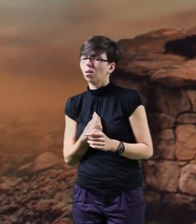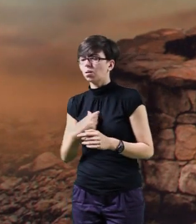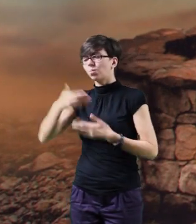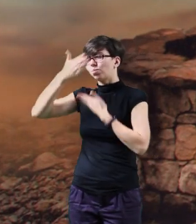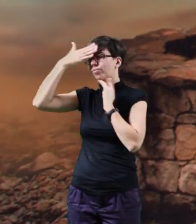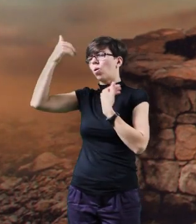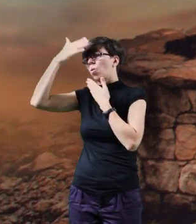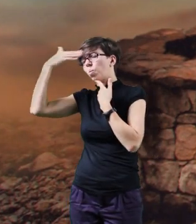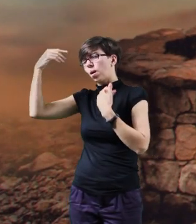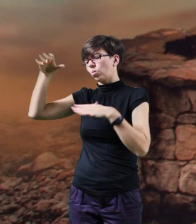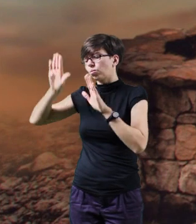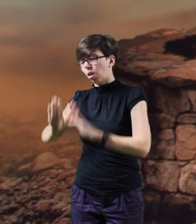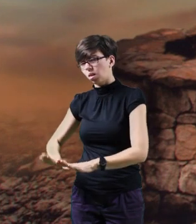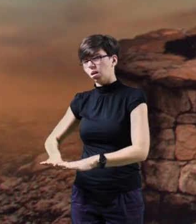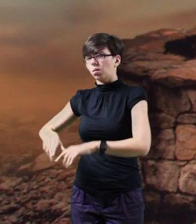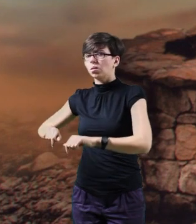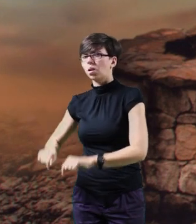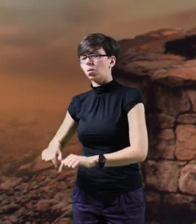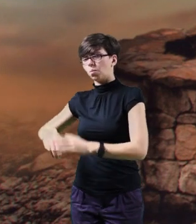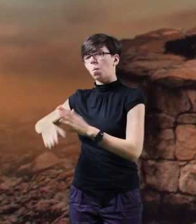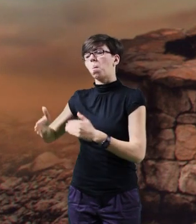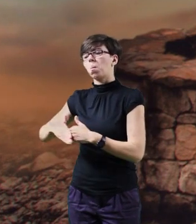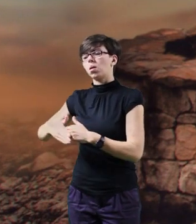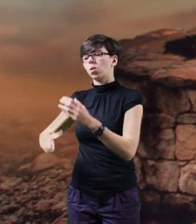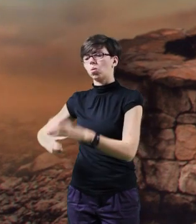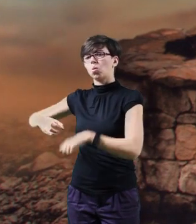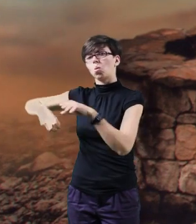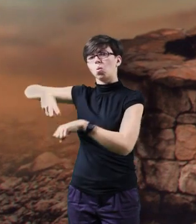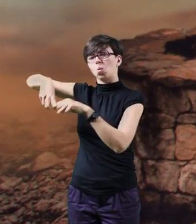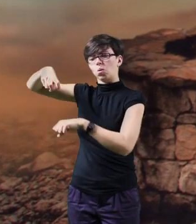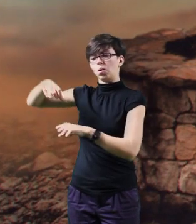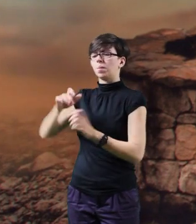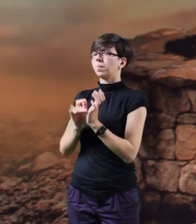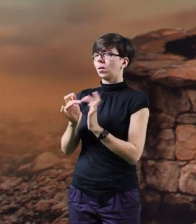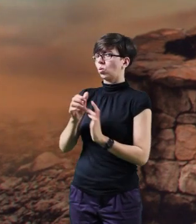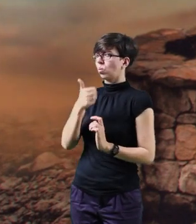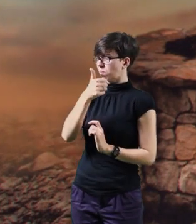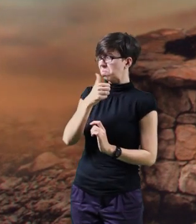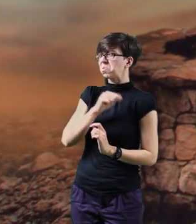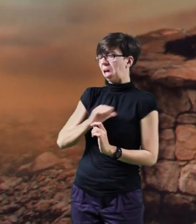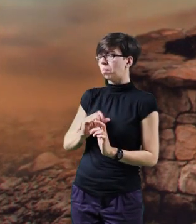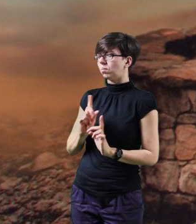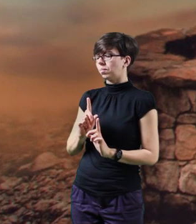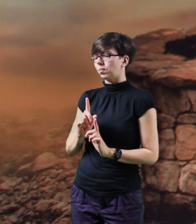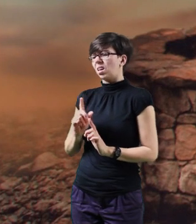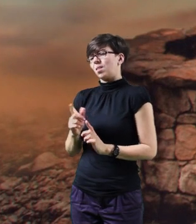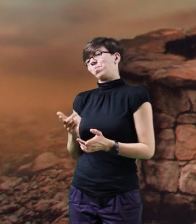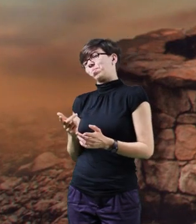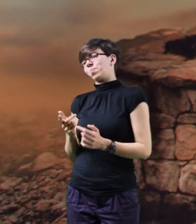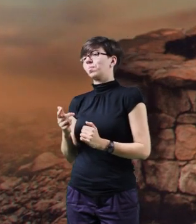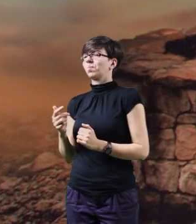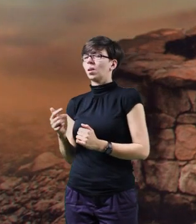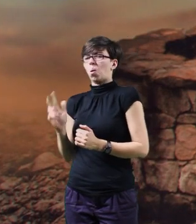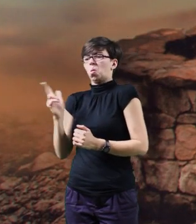studni skwarne południe żar leje się z nieba jest sam bo